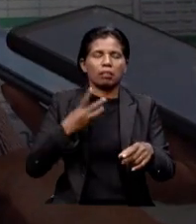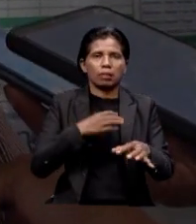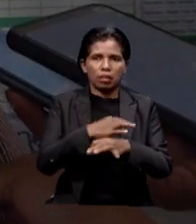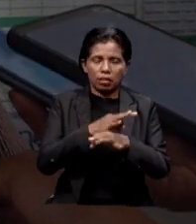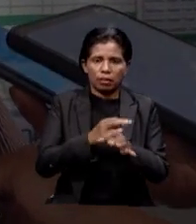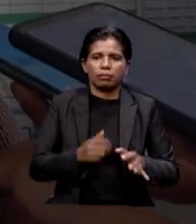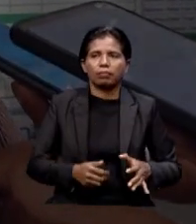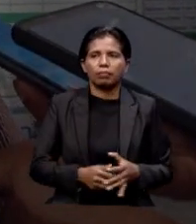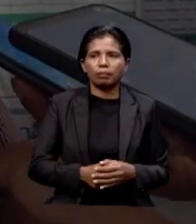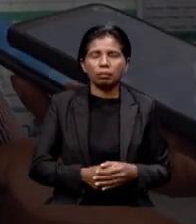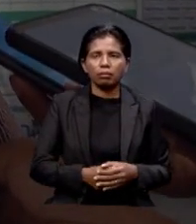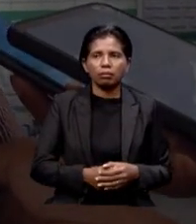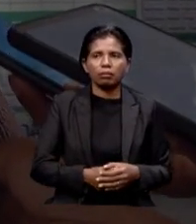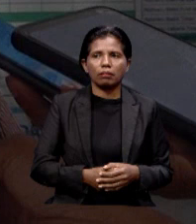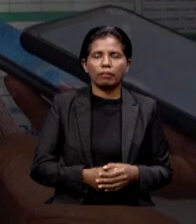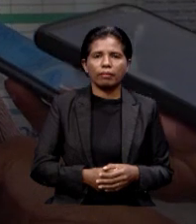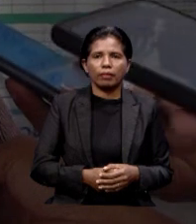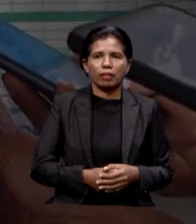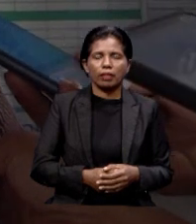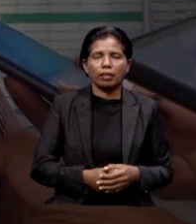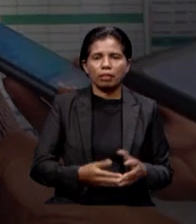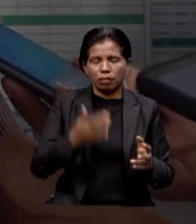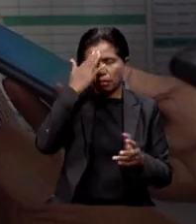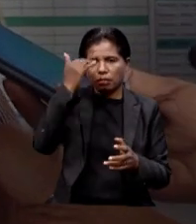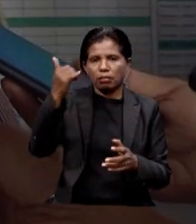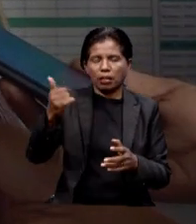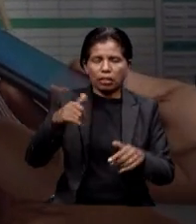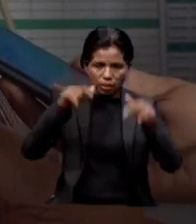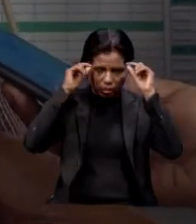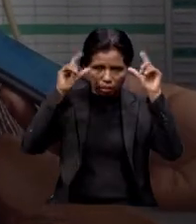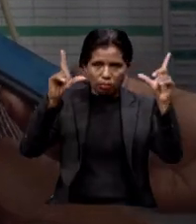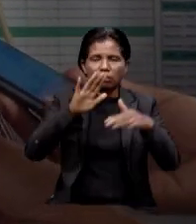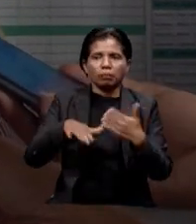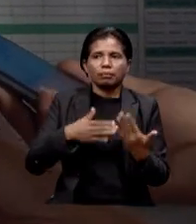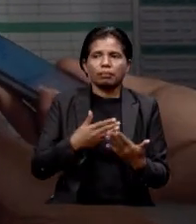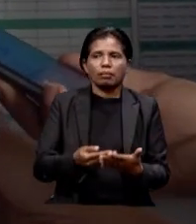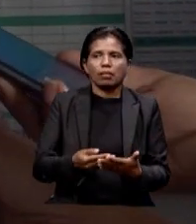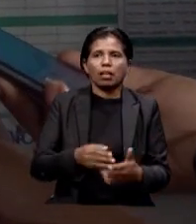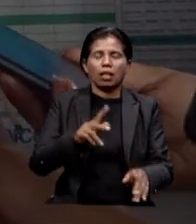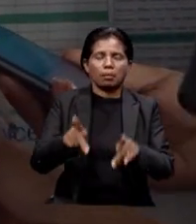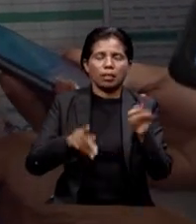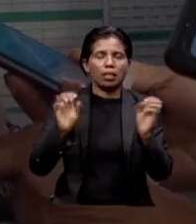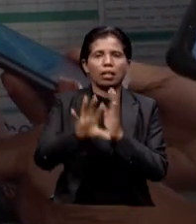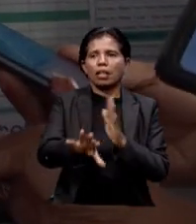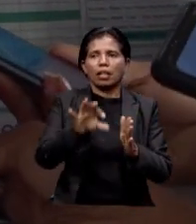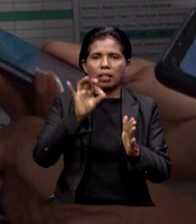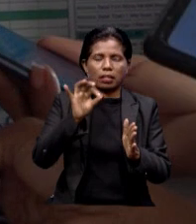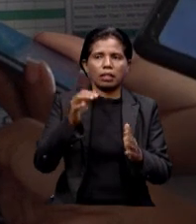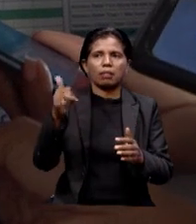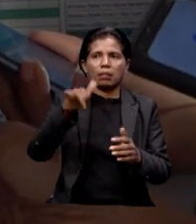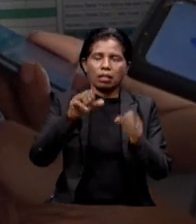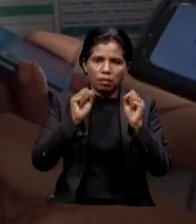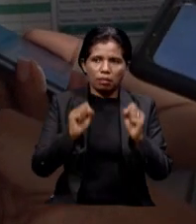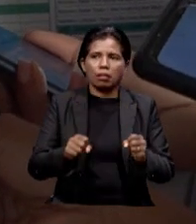makane apakah ya teritori lalan timur lalan tomak inome emane bela hetan nene sirbe le considera